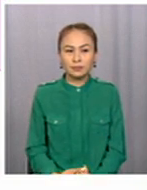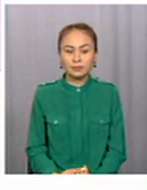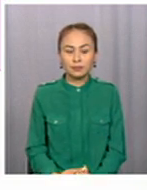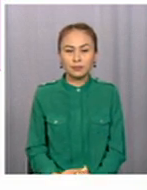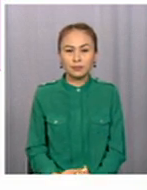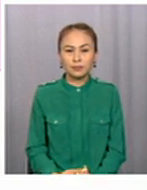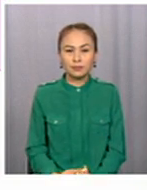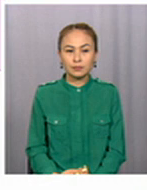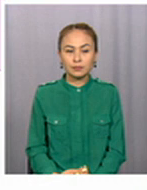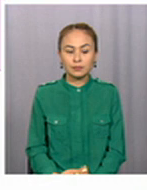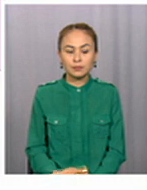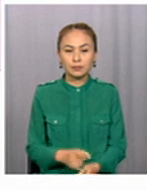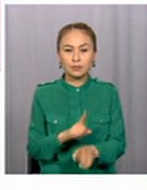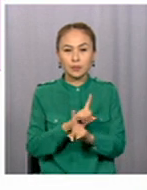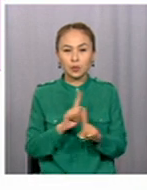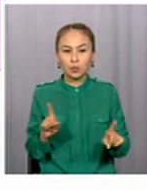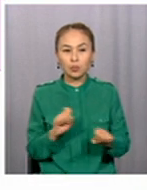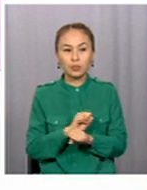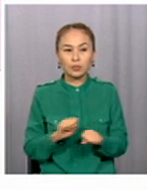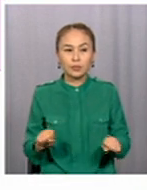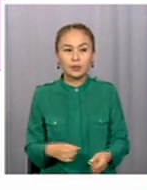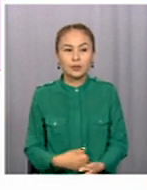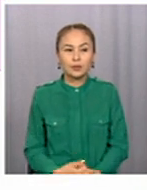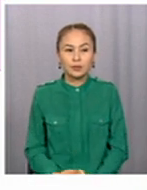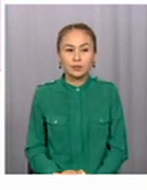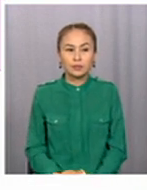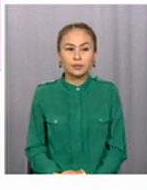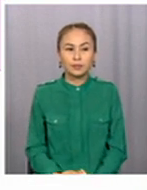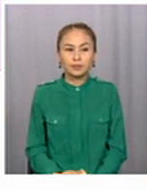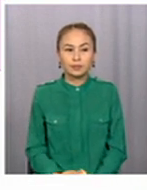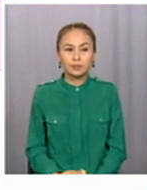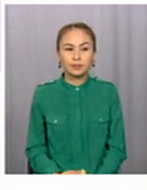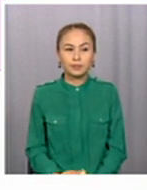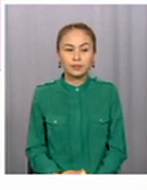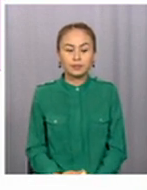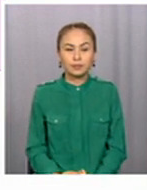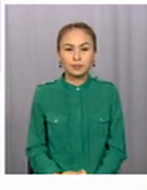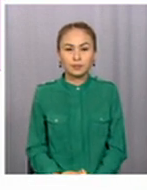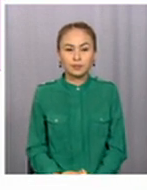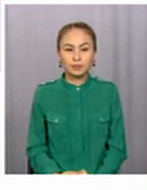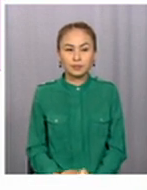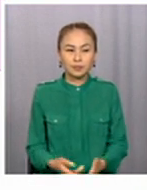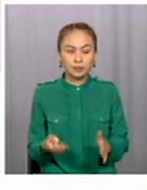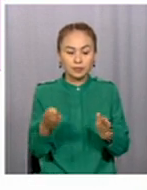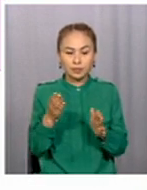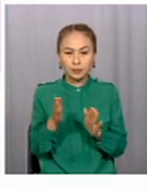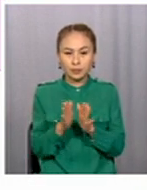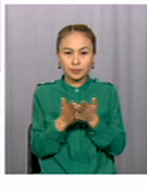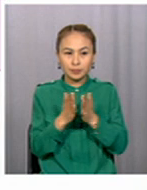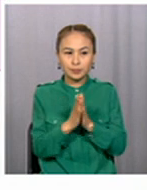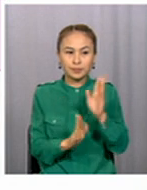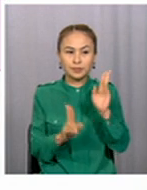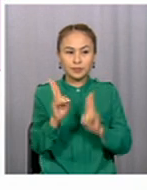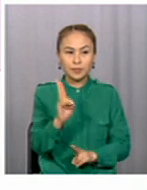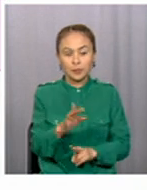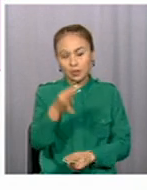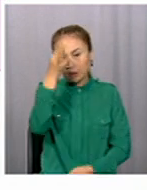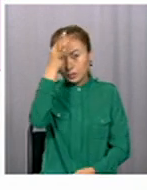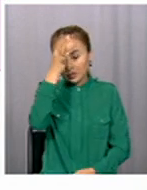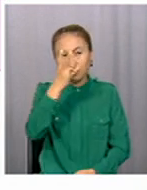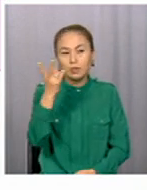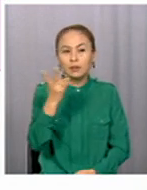Жоқ, сырт киіммен кітапханаға кіруге болмайды. Кітапхана ережесін сақтау керек пе?